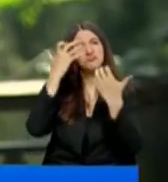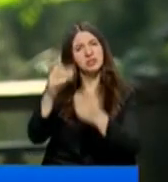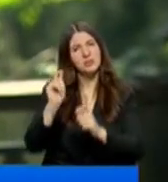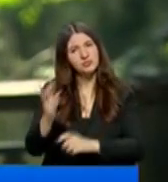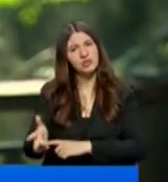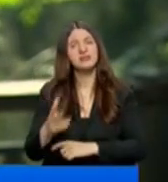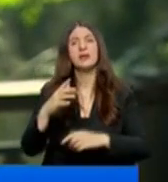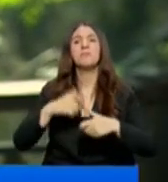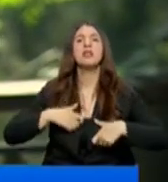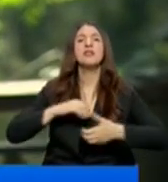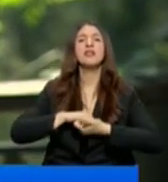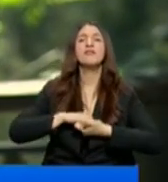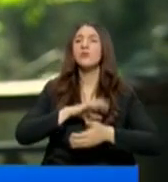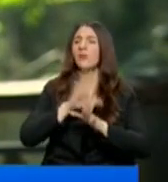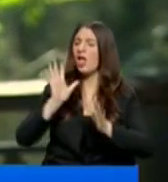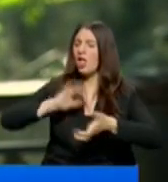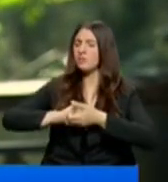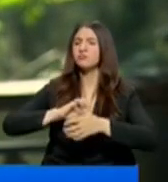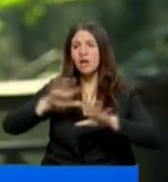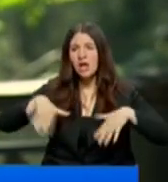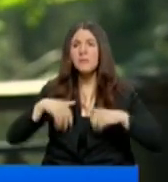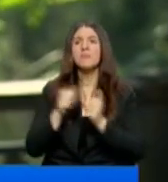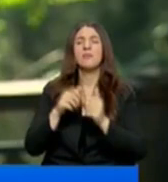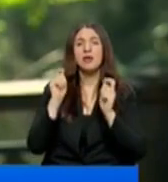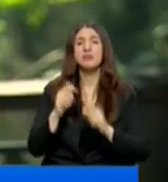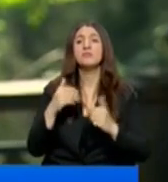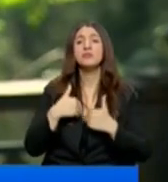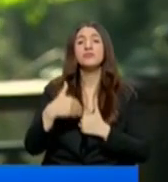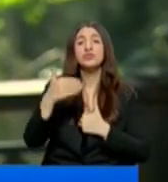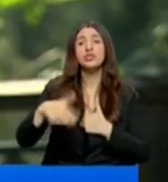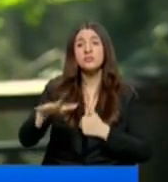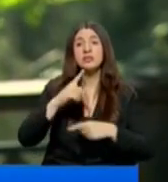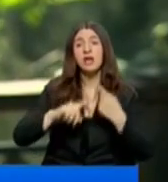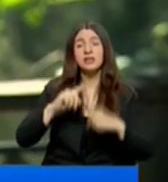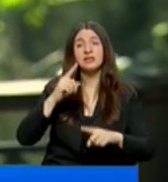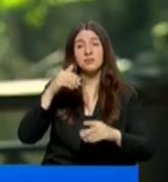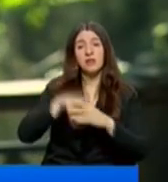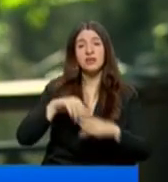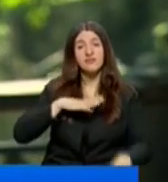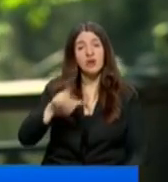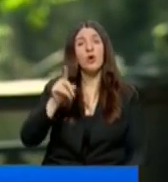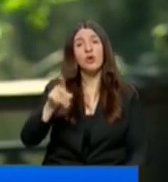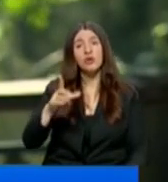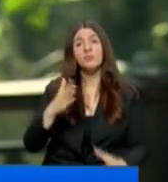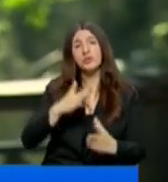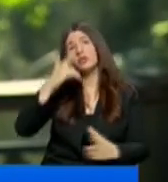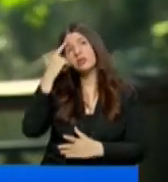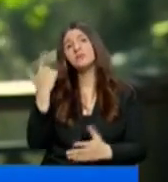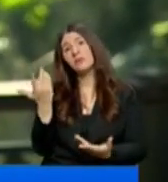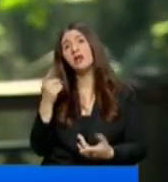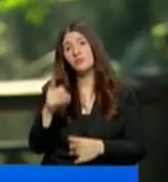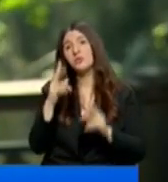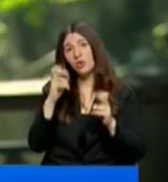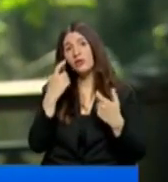sağlayacağız. Millet İttifakı'nın bileşenleri de bunu sağlayacak. Bizim dışımızdaki siyasi partiler var. Onlar da büyük bir olasılıkla